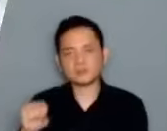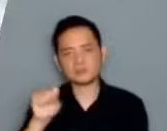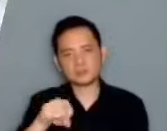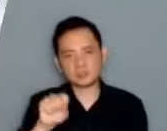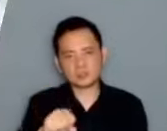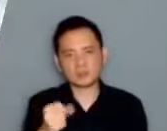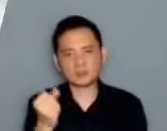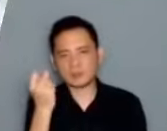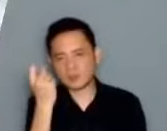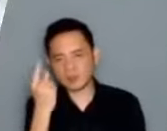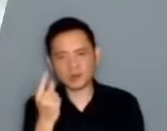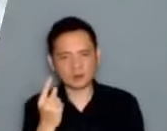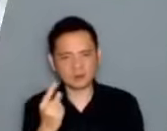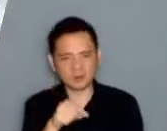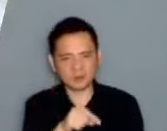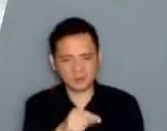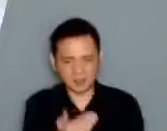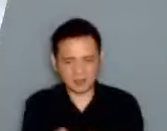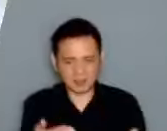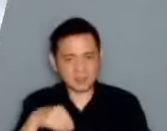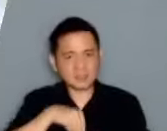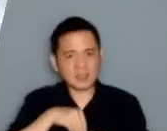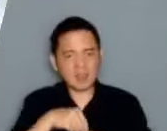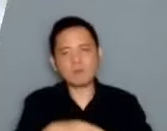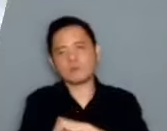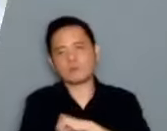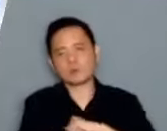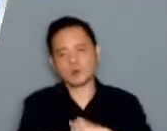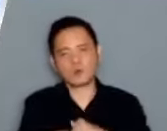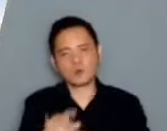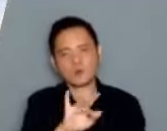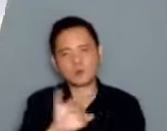mga gamit nito. Ang mainit na balita hatid ni Bea Pinlac.